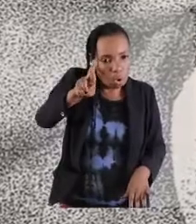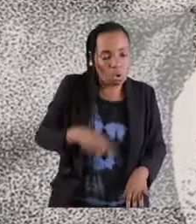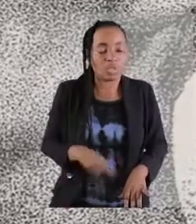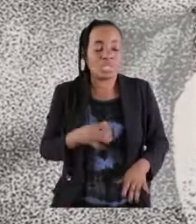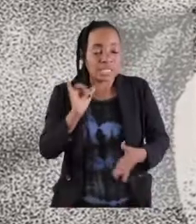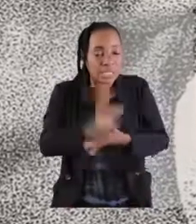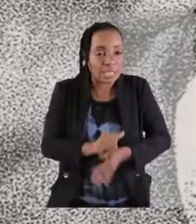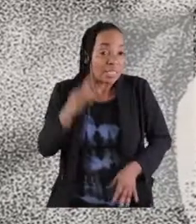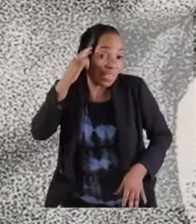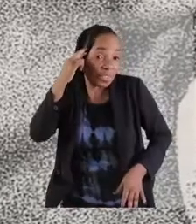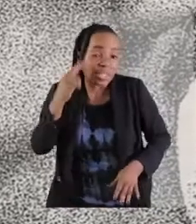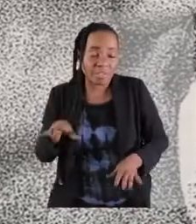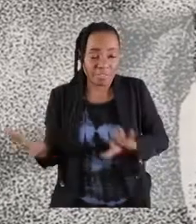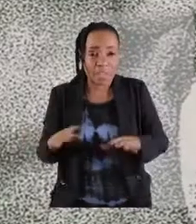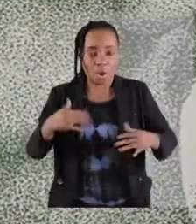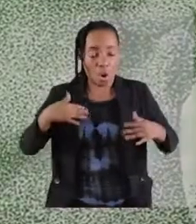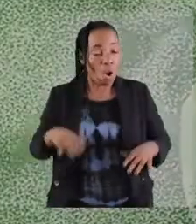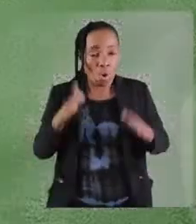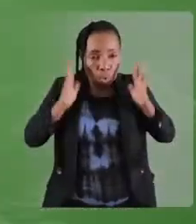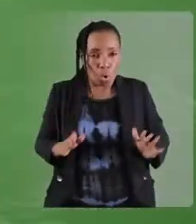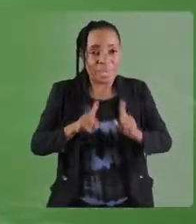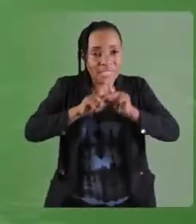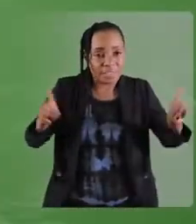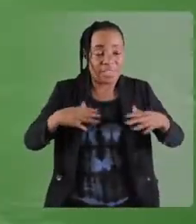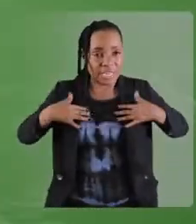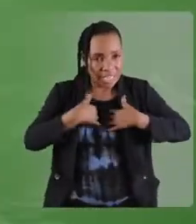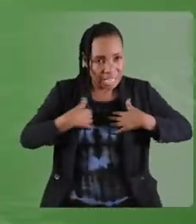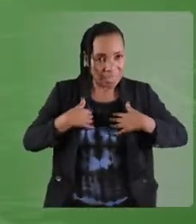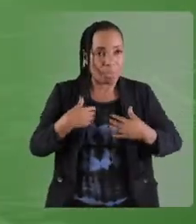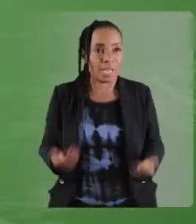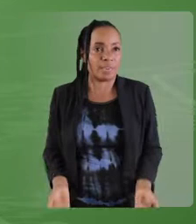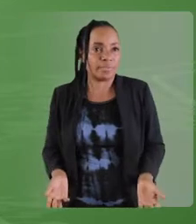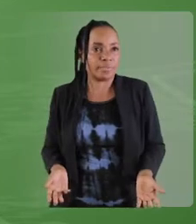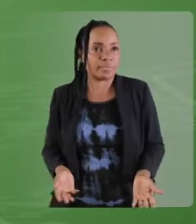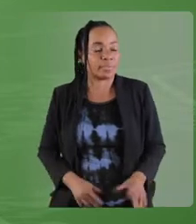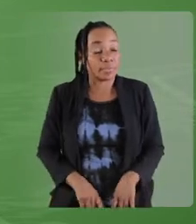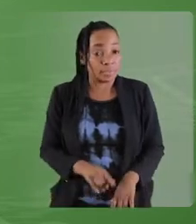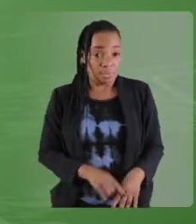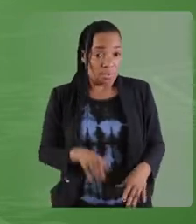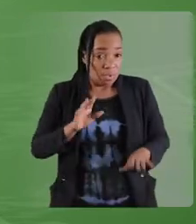la raison qui caractérise l'humanité. Contre une telle vision,